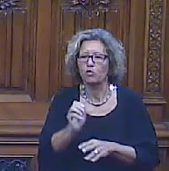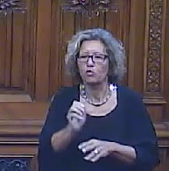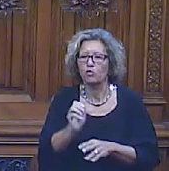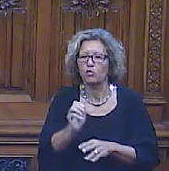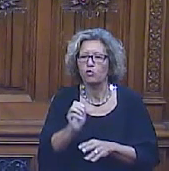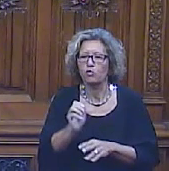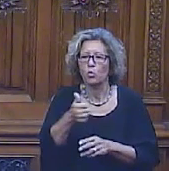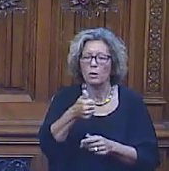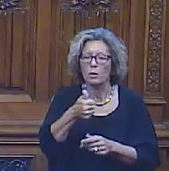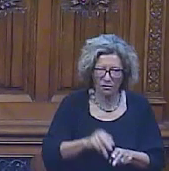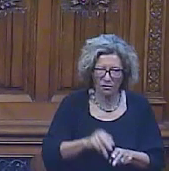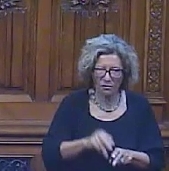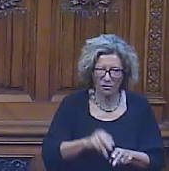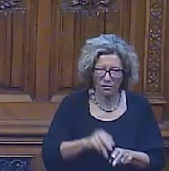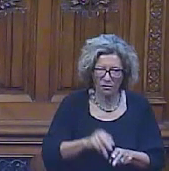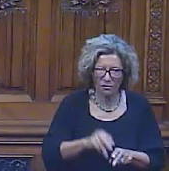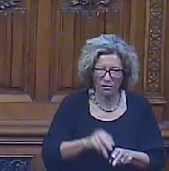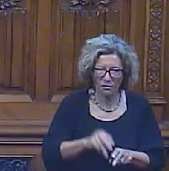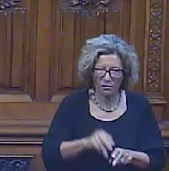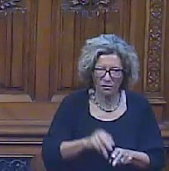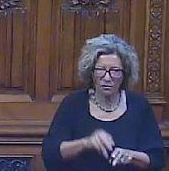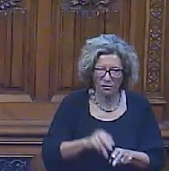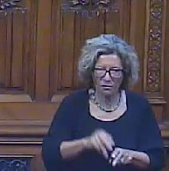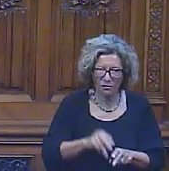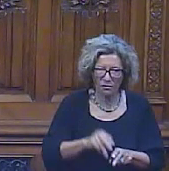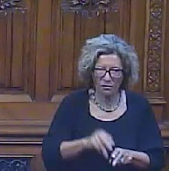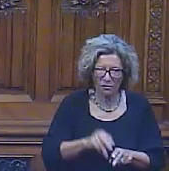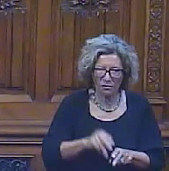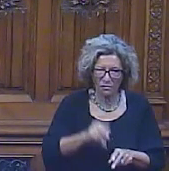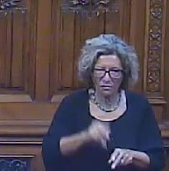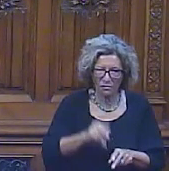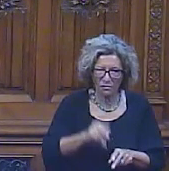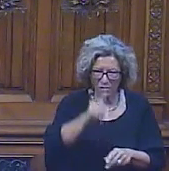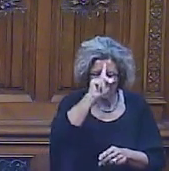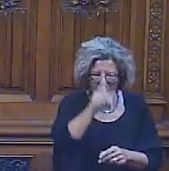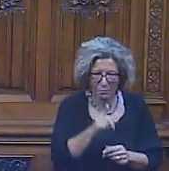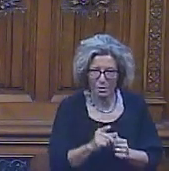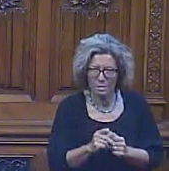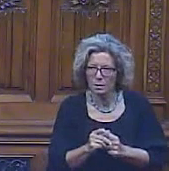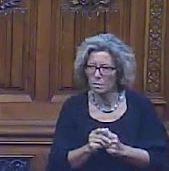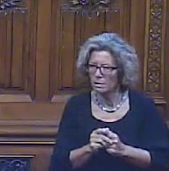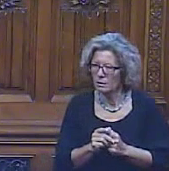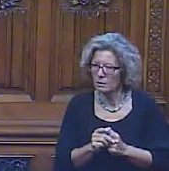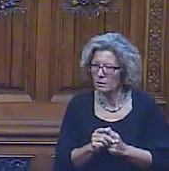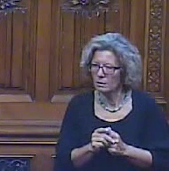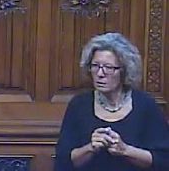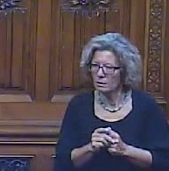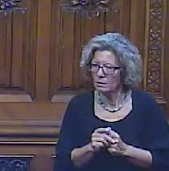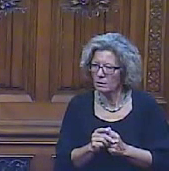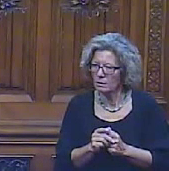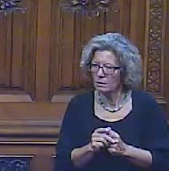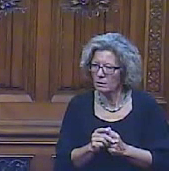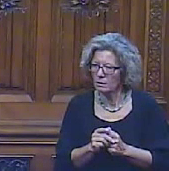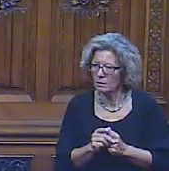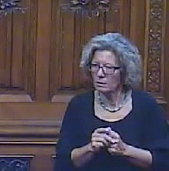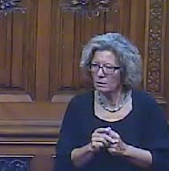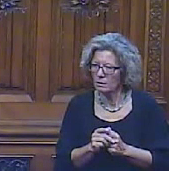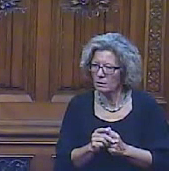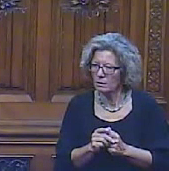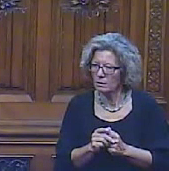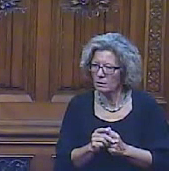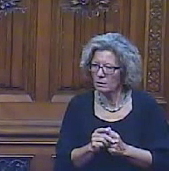Warum soll ich jetzt lang die Arbeitslosenzahlen und so weiter, das alles passiert? Ich weiß, dass wir ungefähr